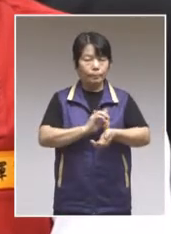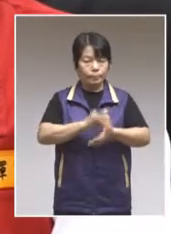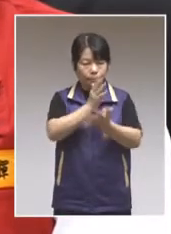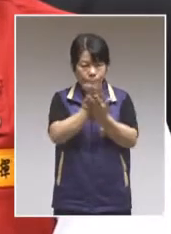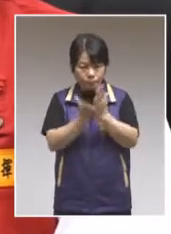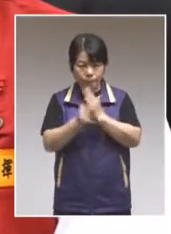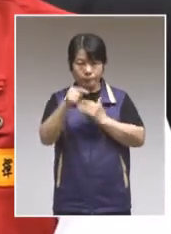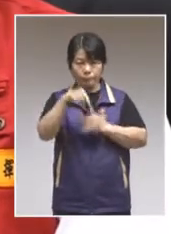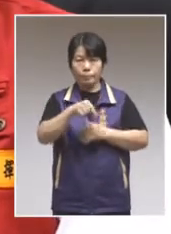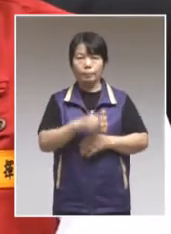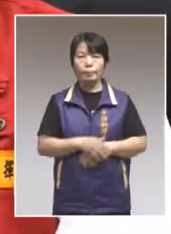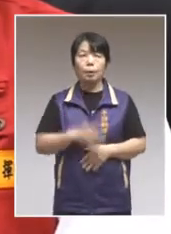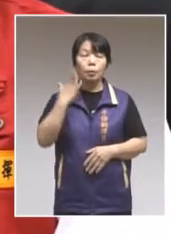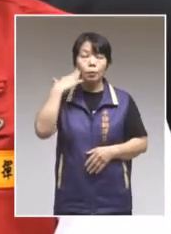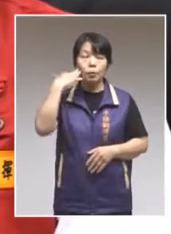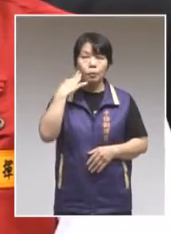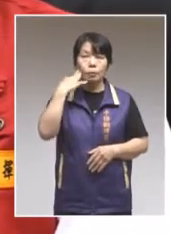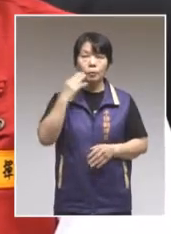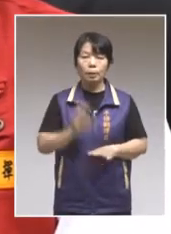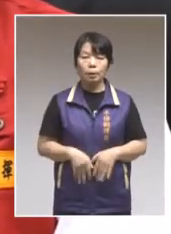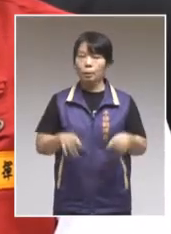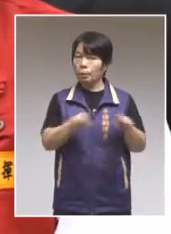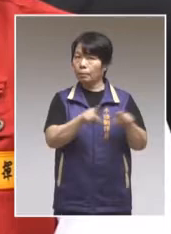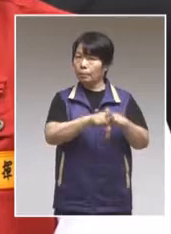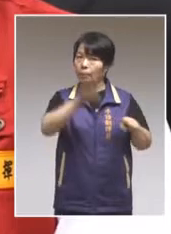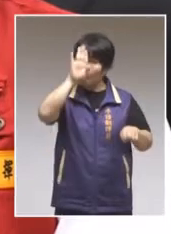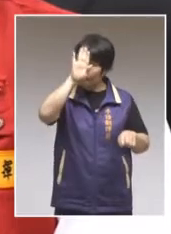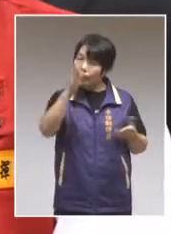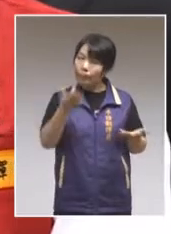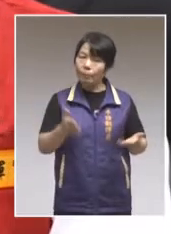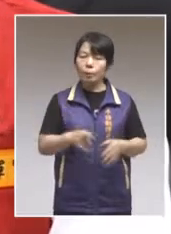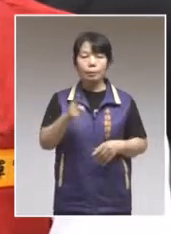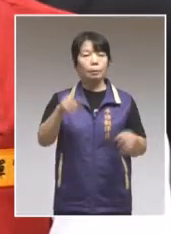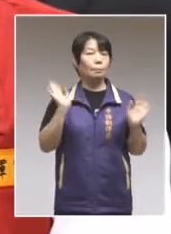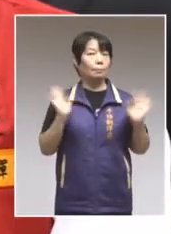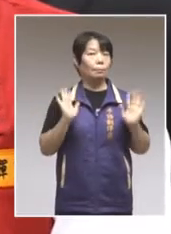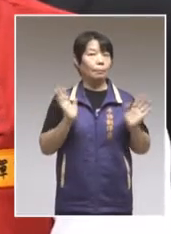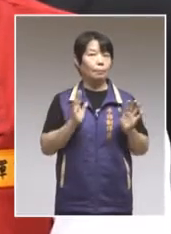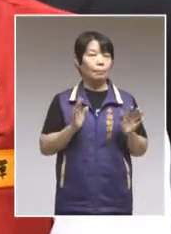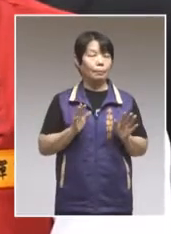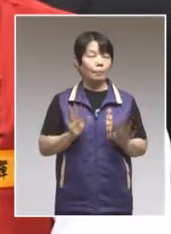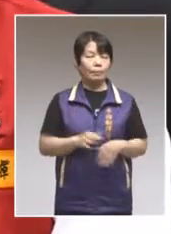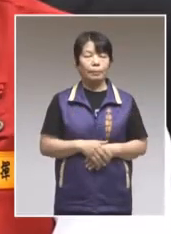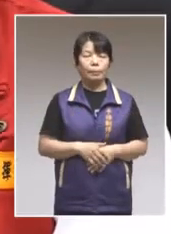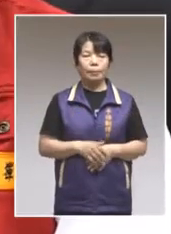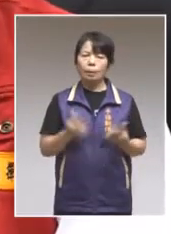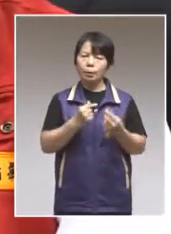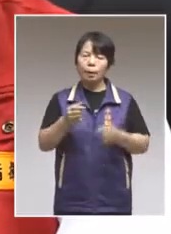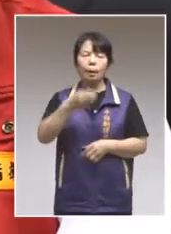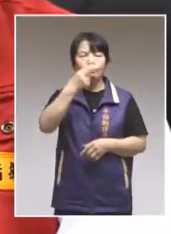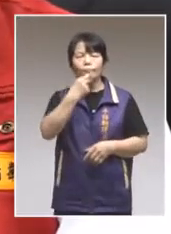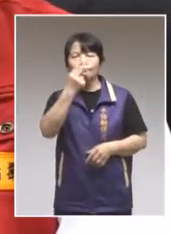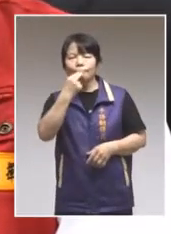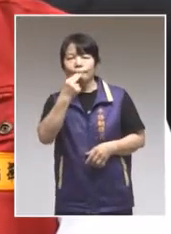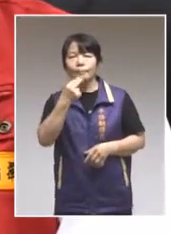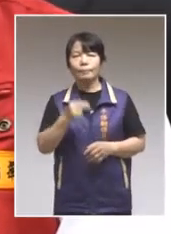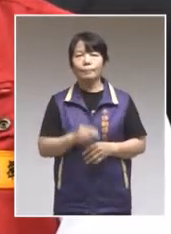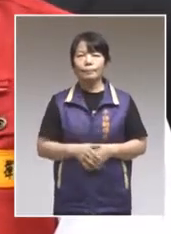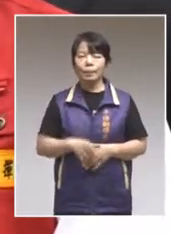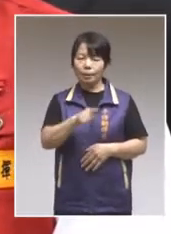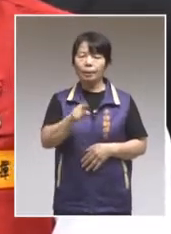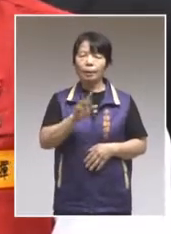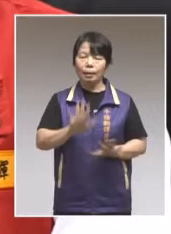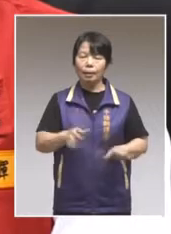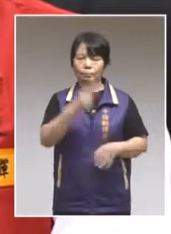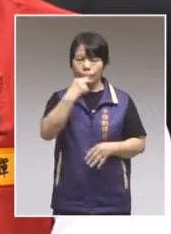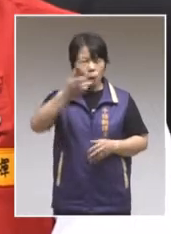的时候，那假如是一般的症状，因为这个囡仔差不多什么感冒啦这一些症状